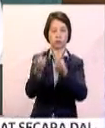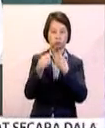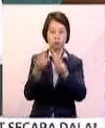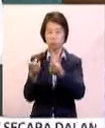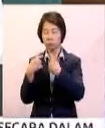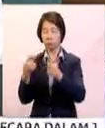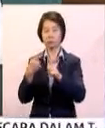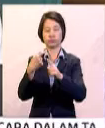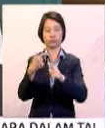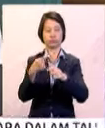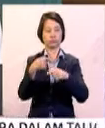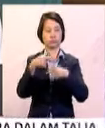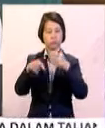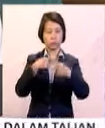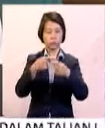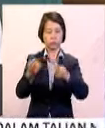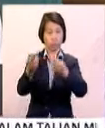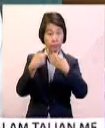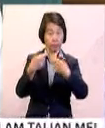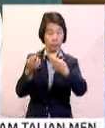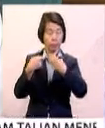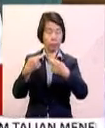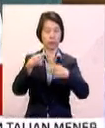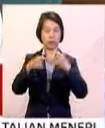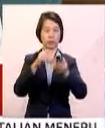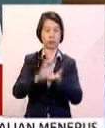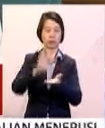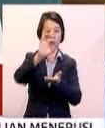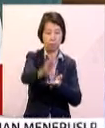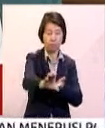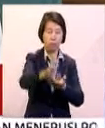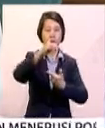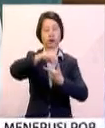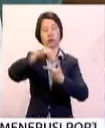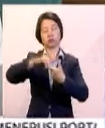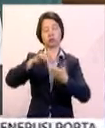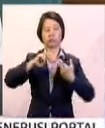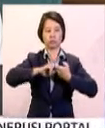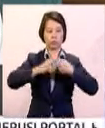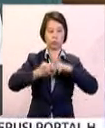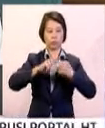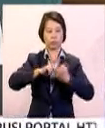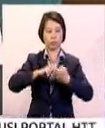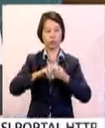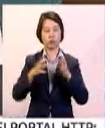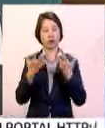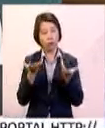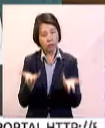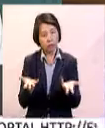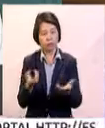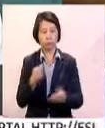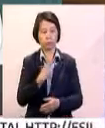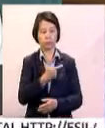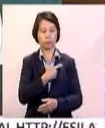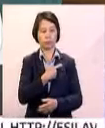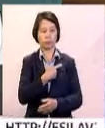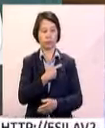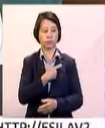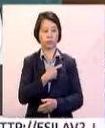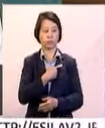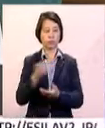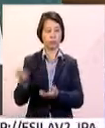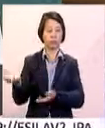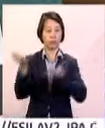dengan pelaburan ataupun masalah dalam bagaimana kita